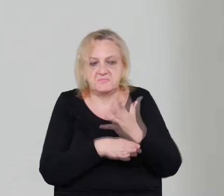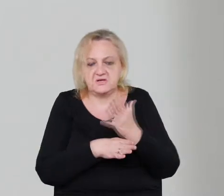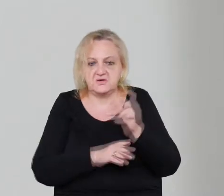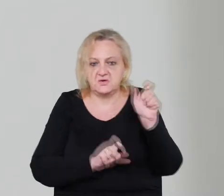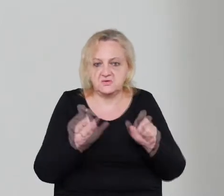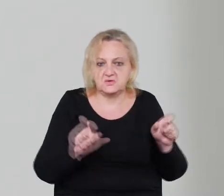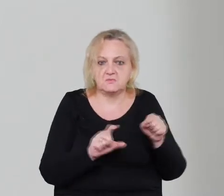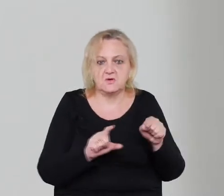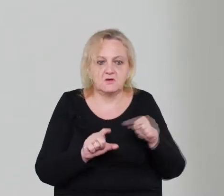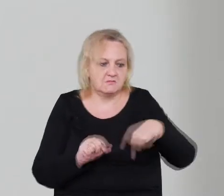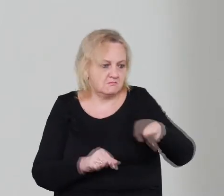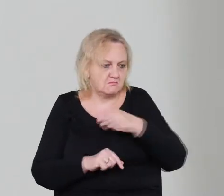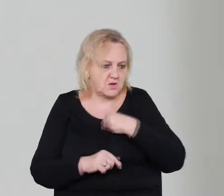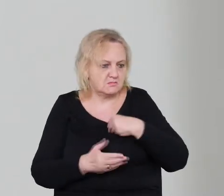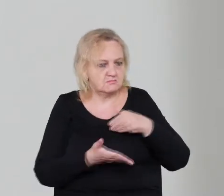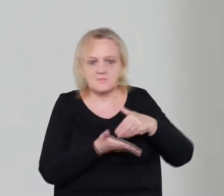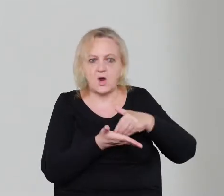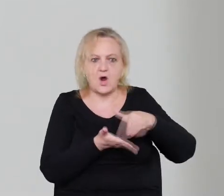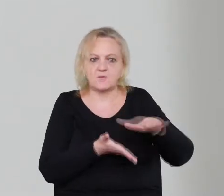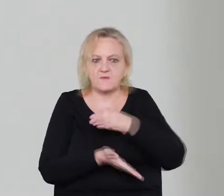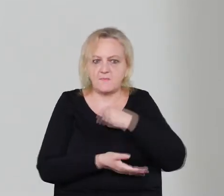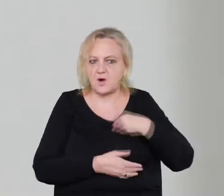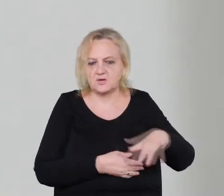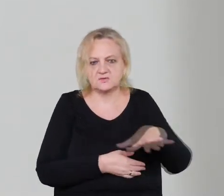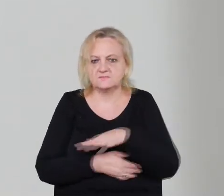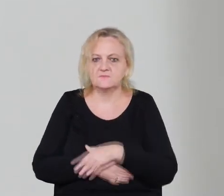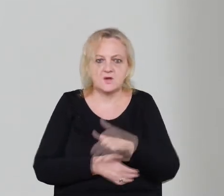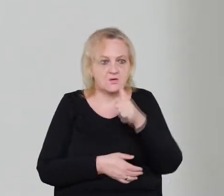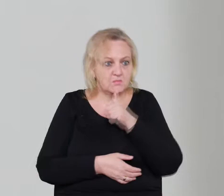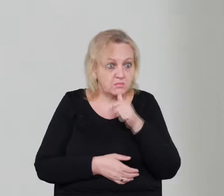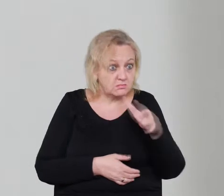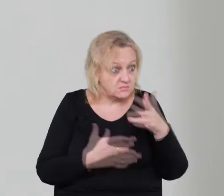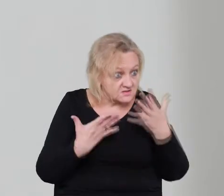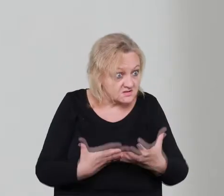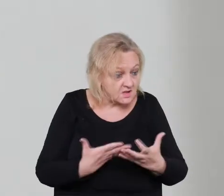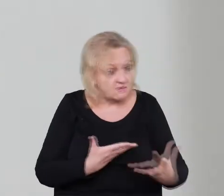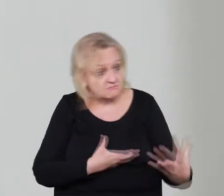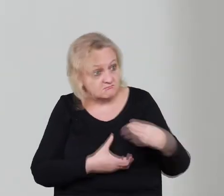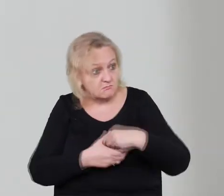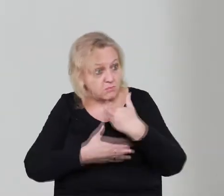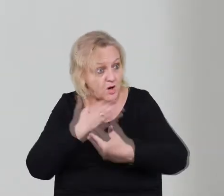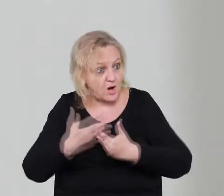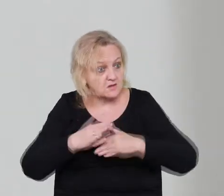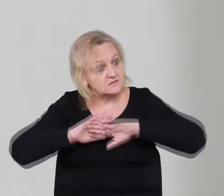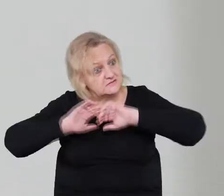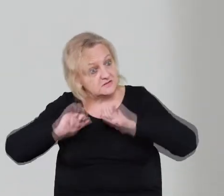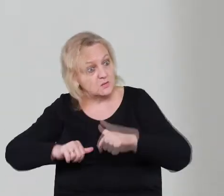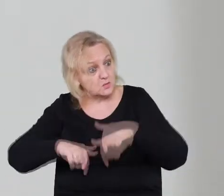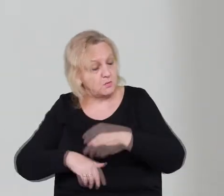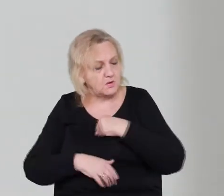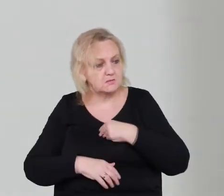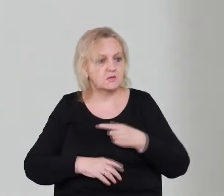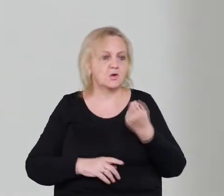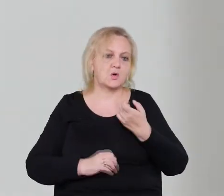którym odmawia się wejścia na teren Polski odmawia się próby wszczęcia tejże procedury więc jest taki